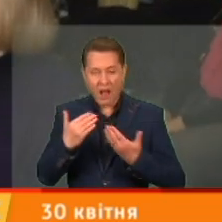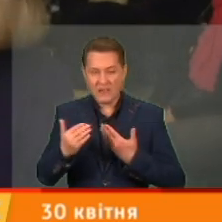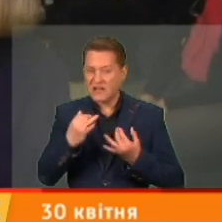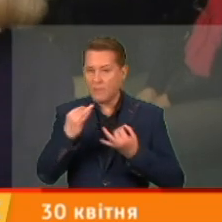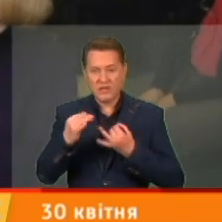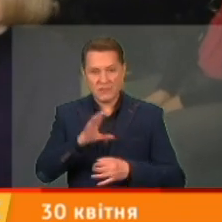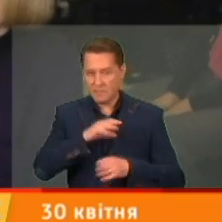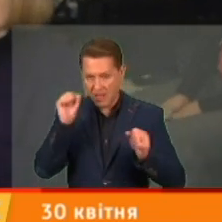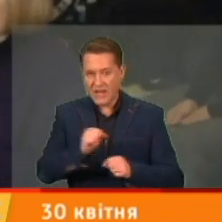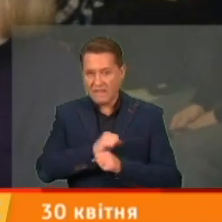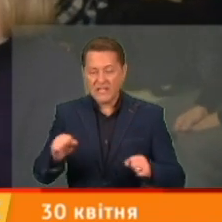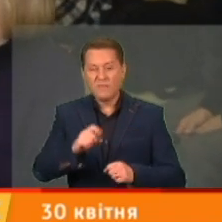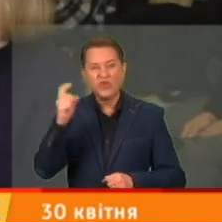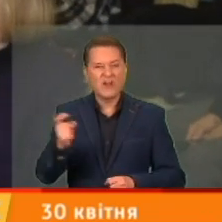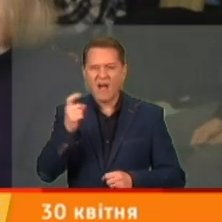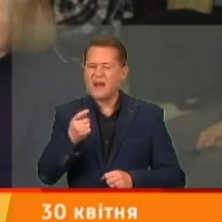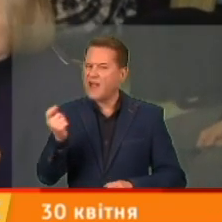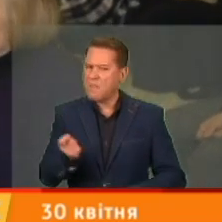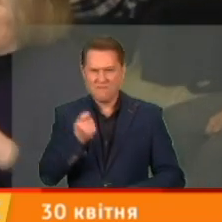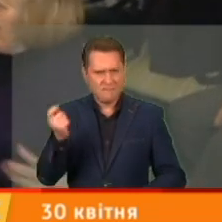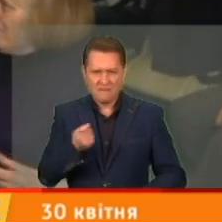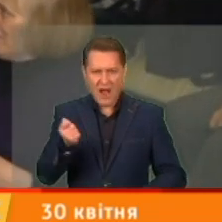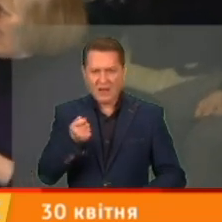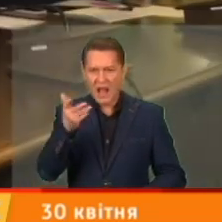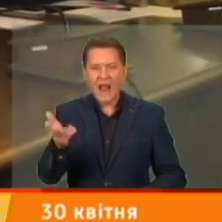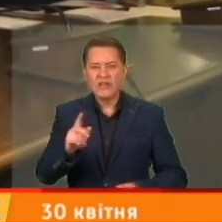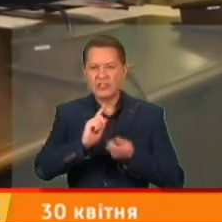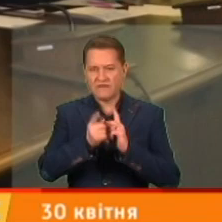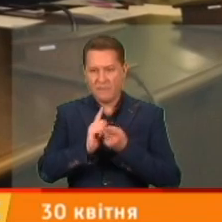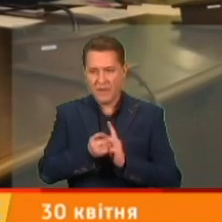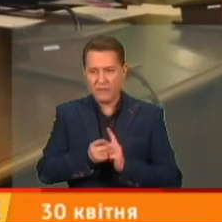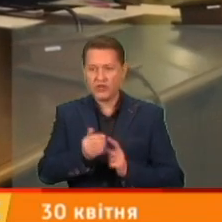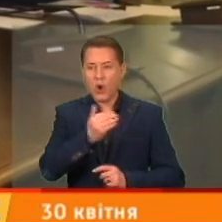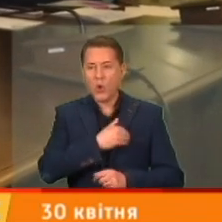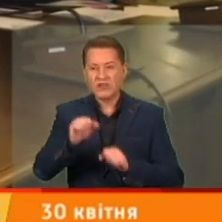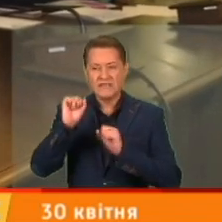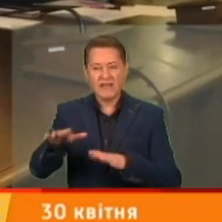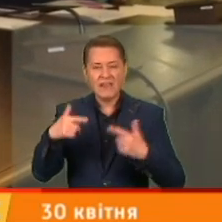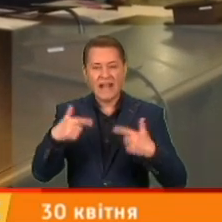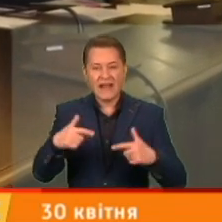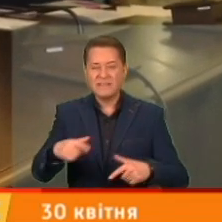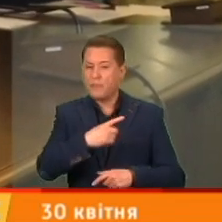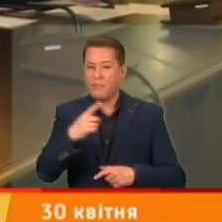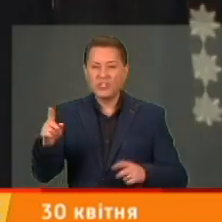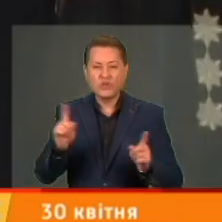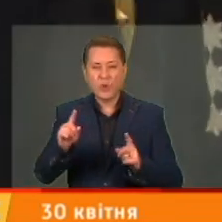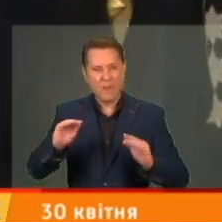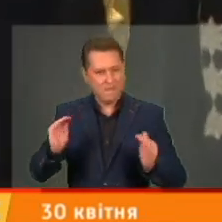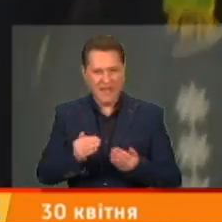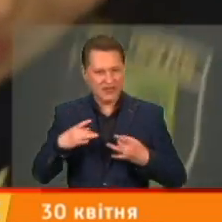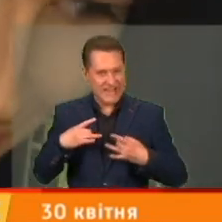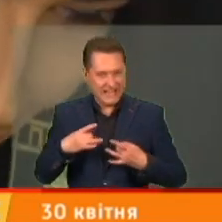было невозможно. В Харькове малое количество переводчиков. Ірина хоче складати іспит першою, мовляв, аби менше